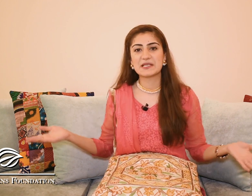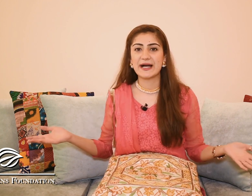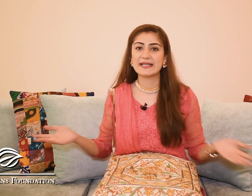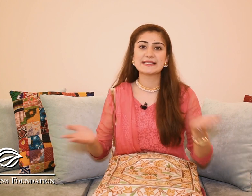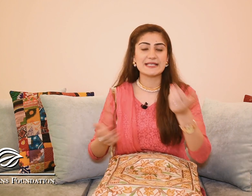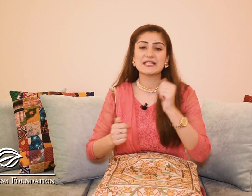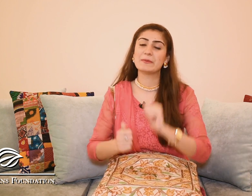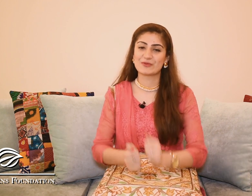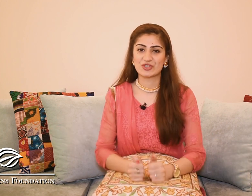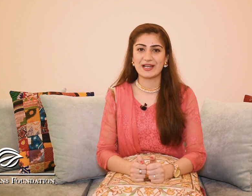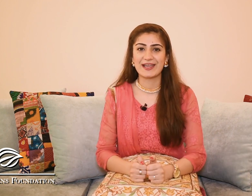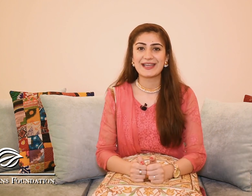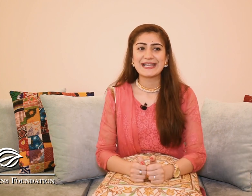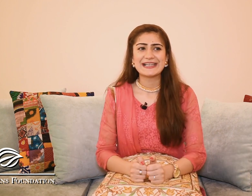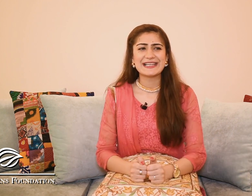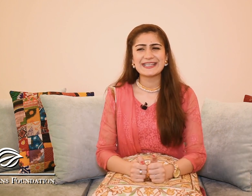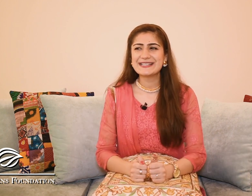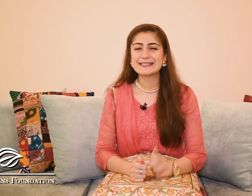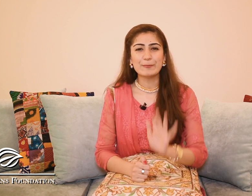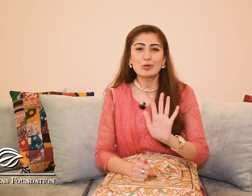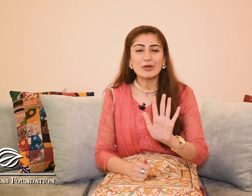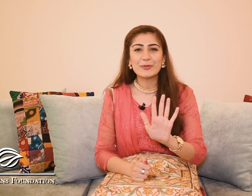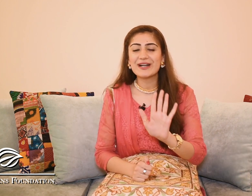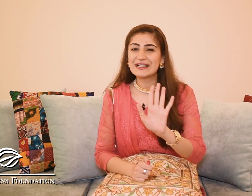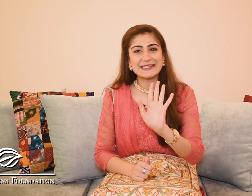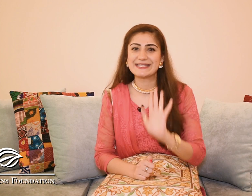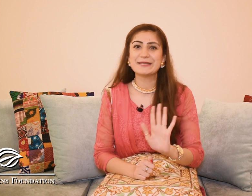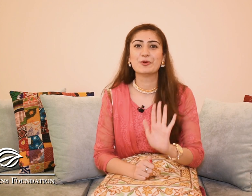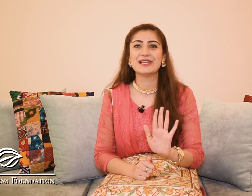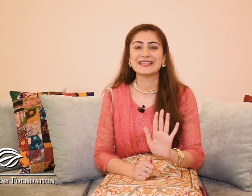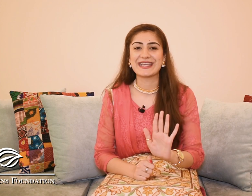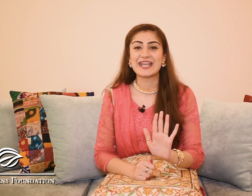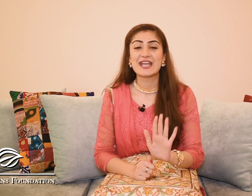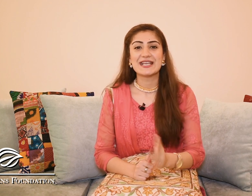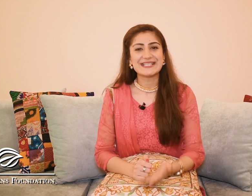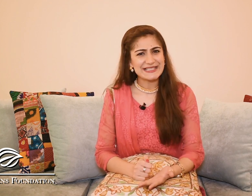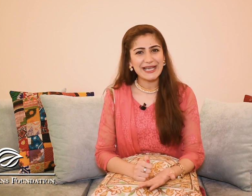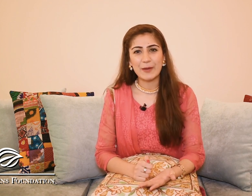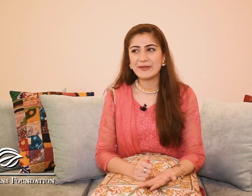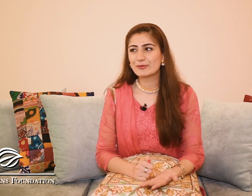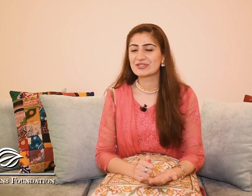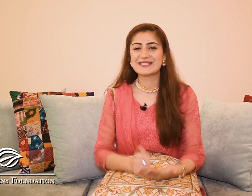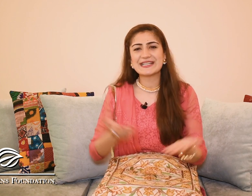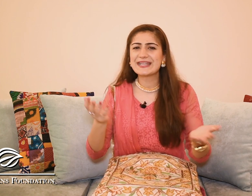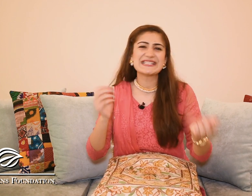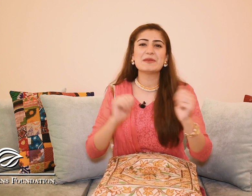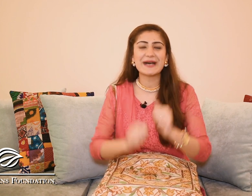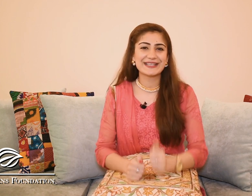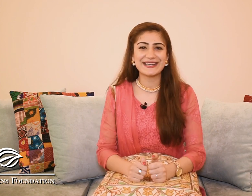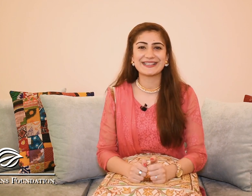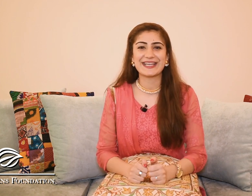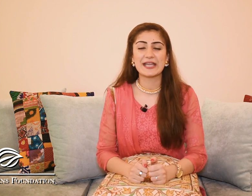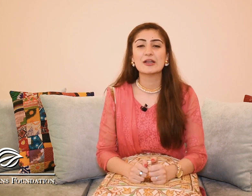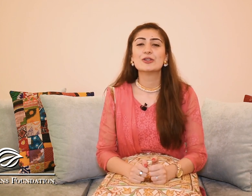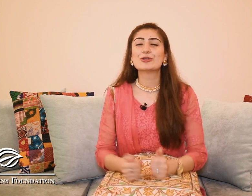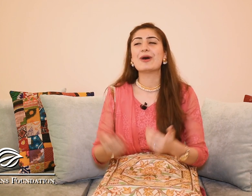सब ज़बानें सीखना भी मुश्किल है, लेकिन सब थोड़ी बहुत अंग्रेज़ी बोल लेते हैं इसलिए हम एक दूसरे से अंग्रेज़ी में बात